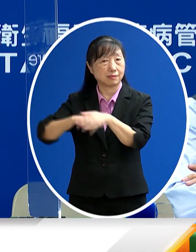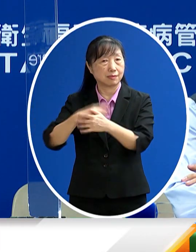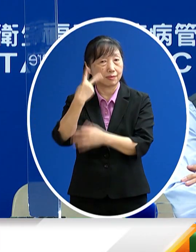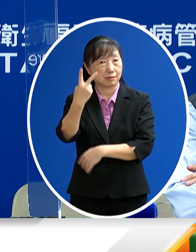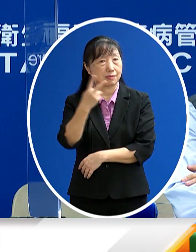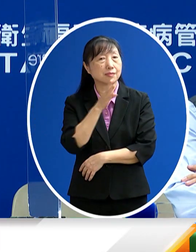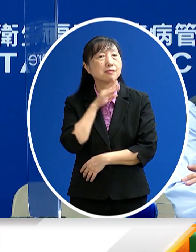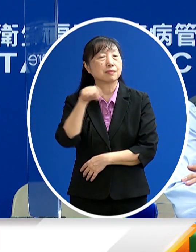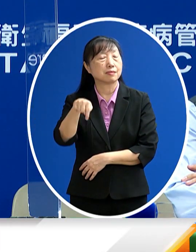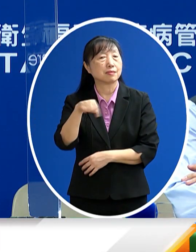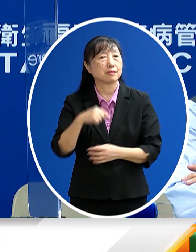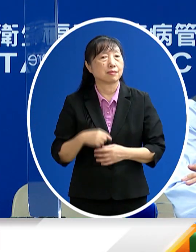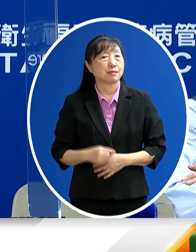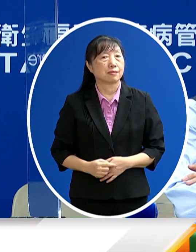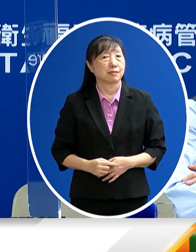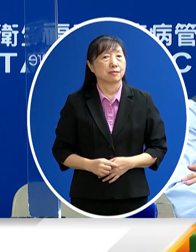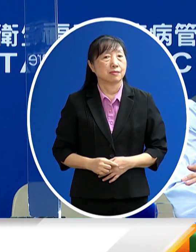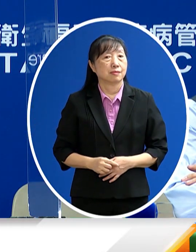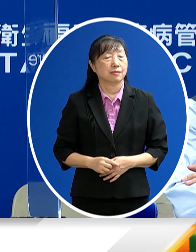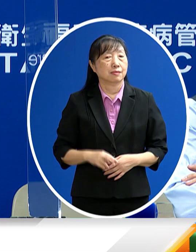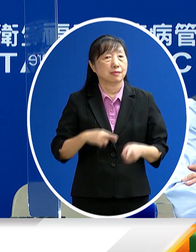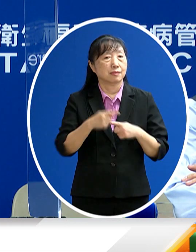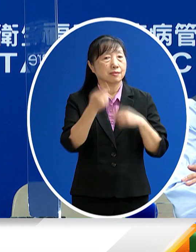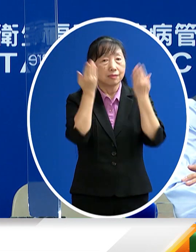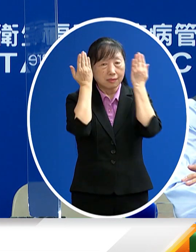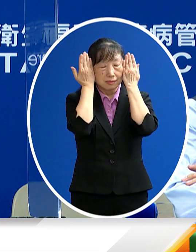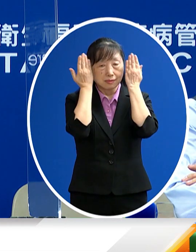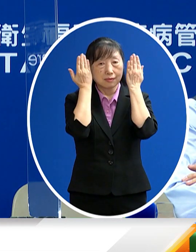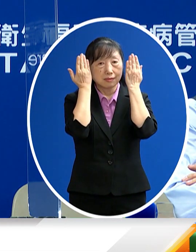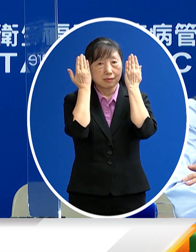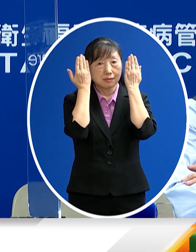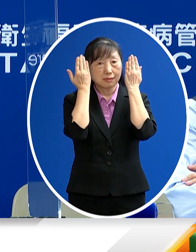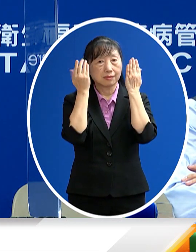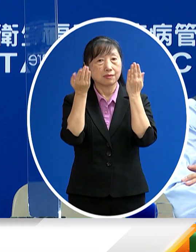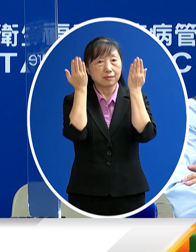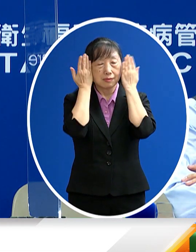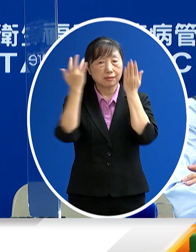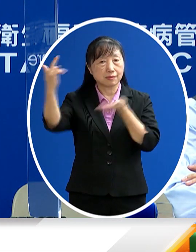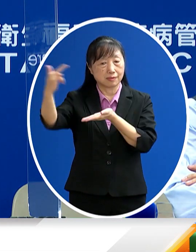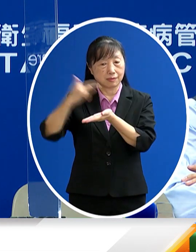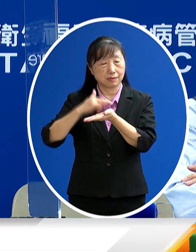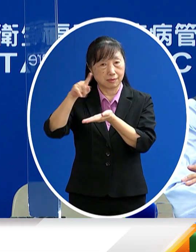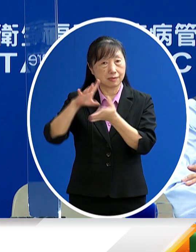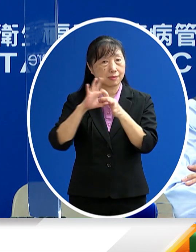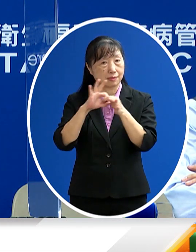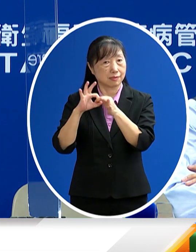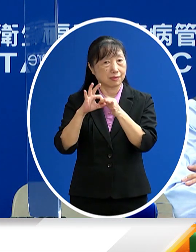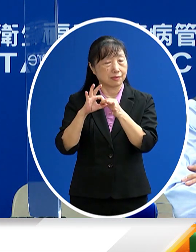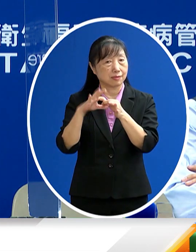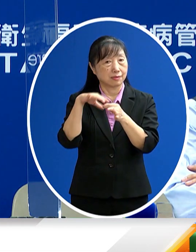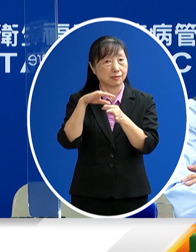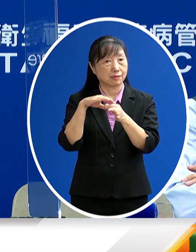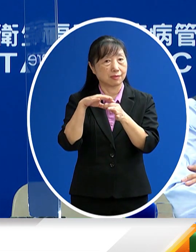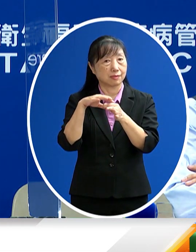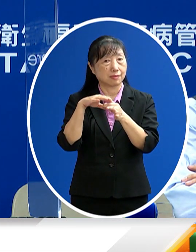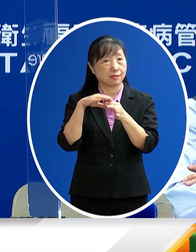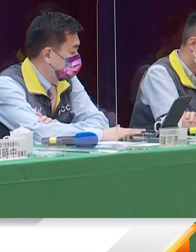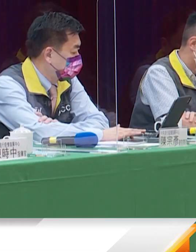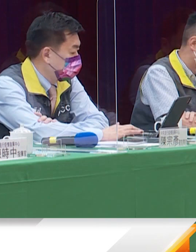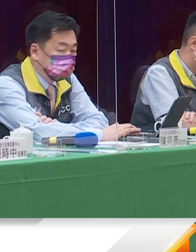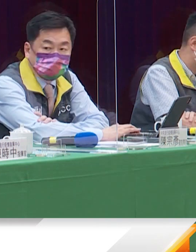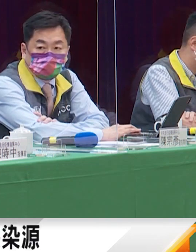基本上是跟这个埃及，从埃及入境的有关，跟埃及的这个爸